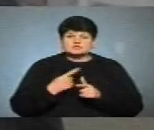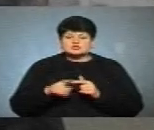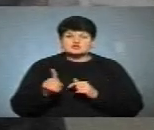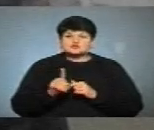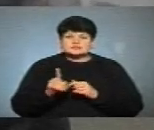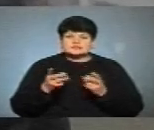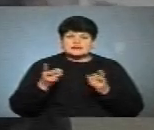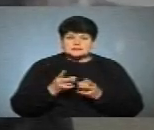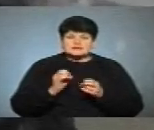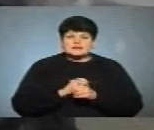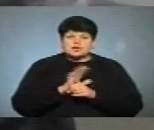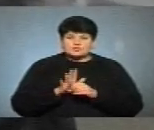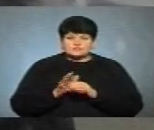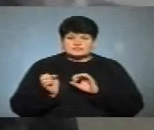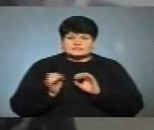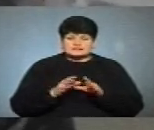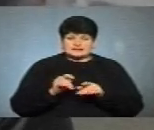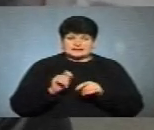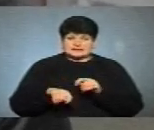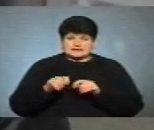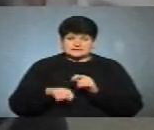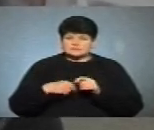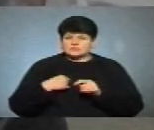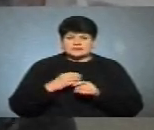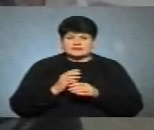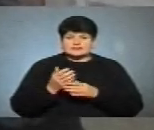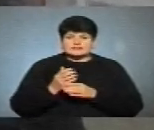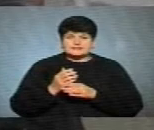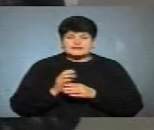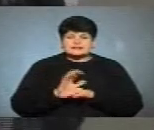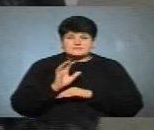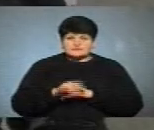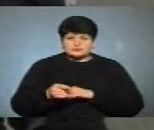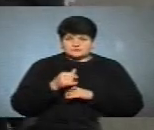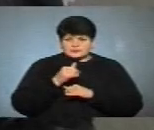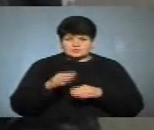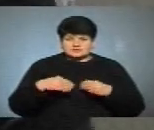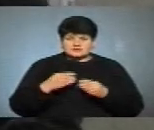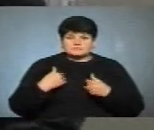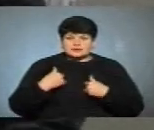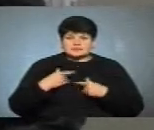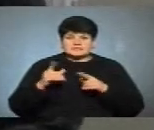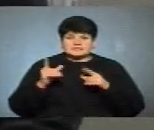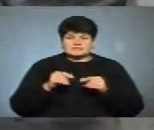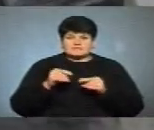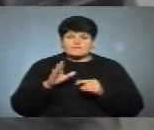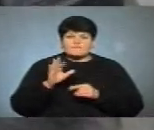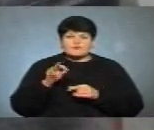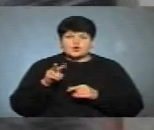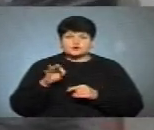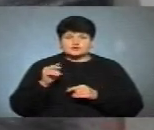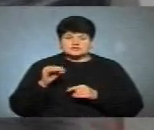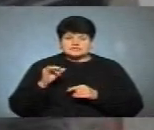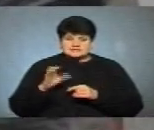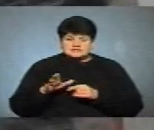бо каже, треба на ковід здавати тест, бо ми інакше направлення не можемо на Тернопіль дати. Ми що, куди кидатися? Їдемо під Волочиськ.